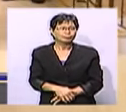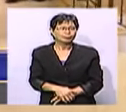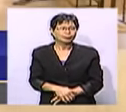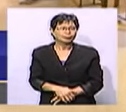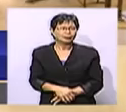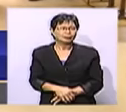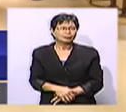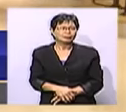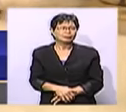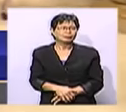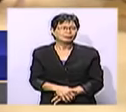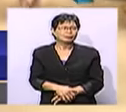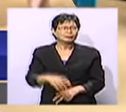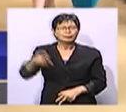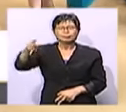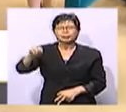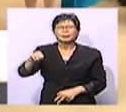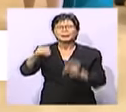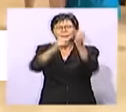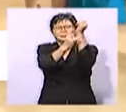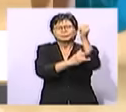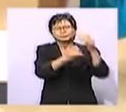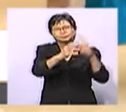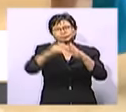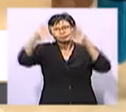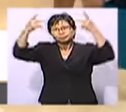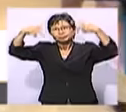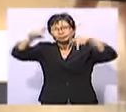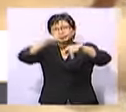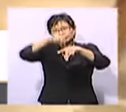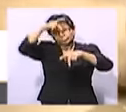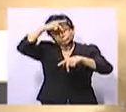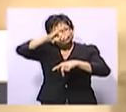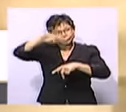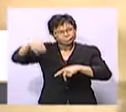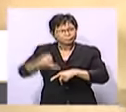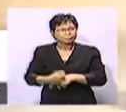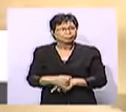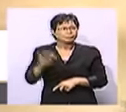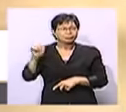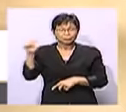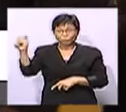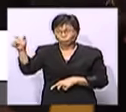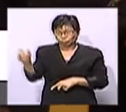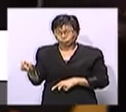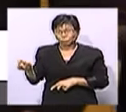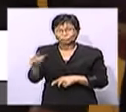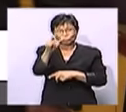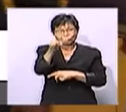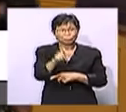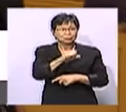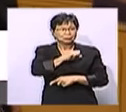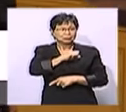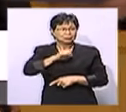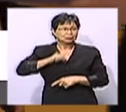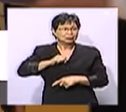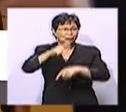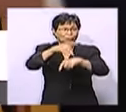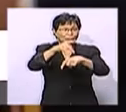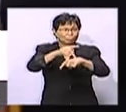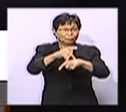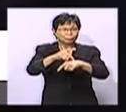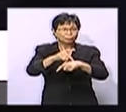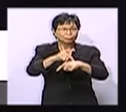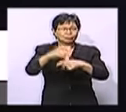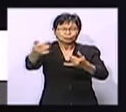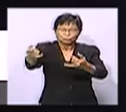Dengan hormat kepada Perdana Menteri di Yayasan Kepimpinan Perdana di Putrajaya, beliau sendiri yang juga merupakan seorang senator di Filipina